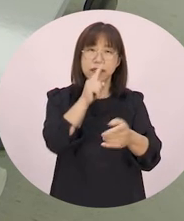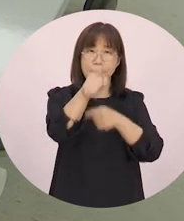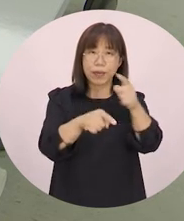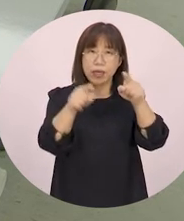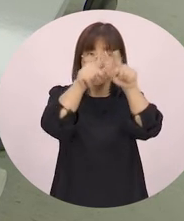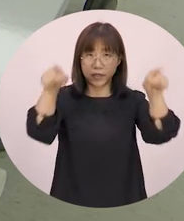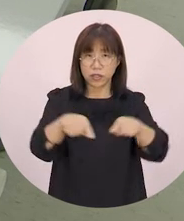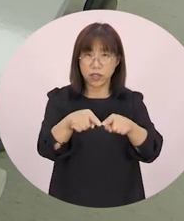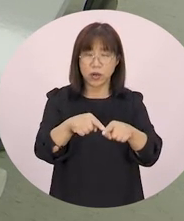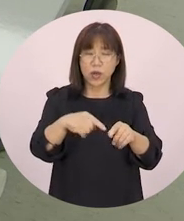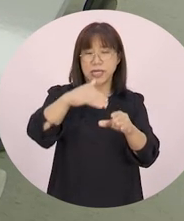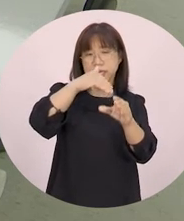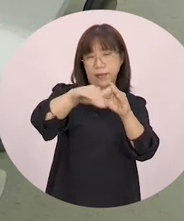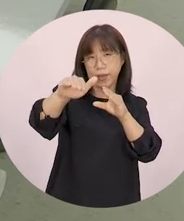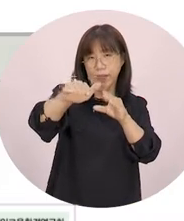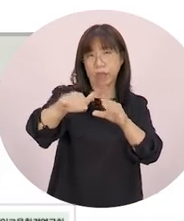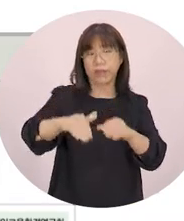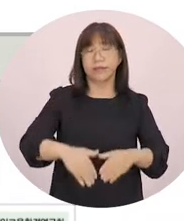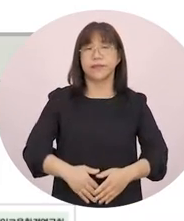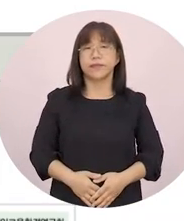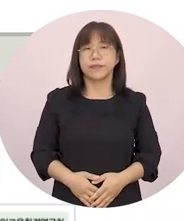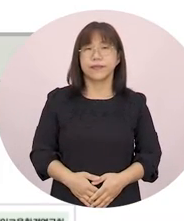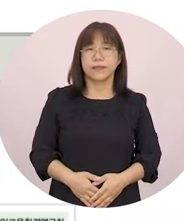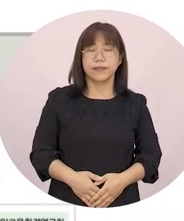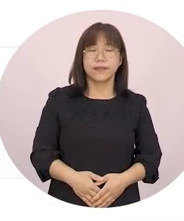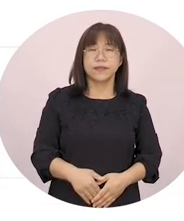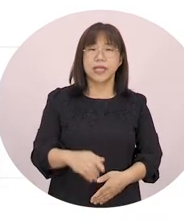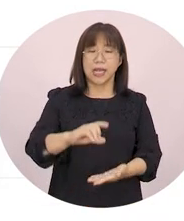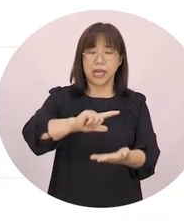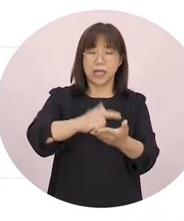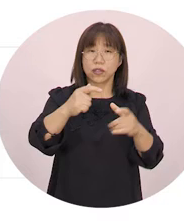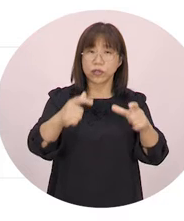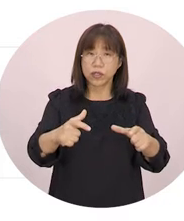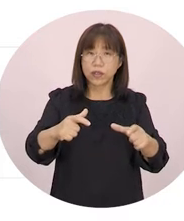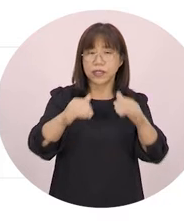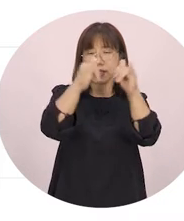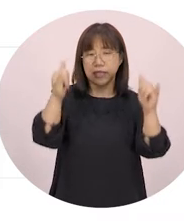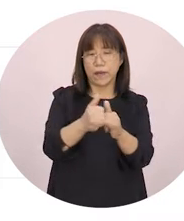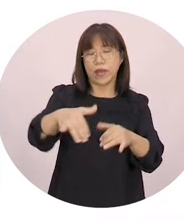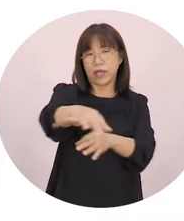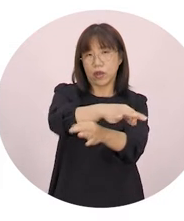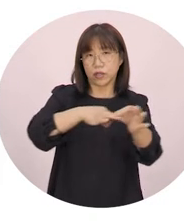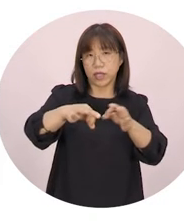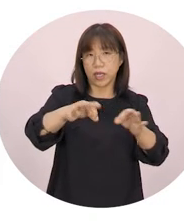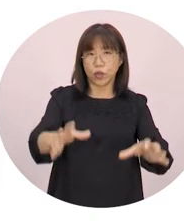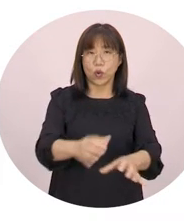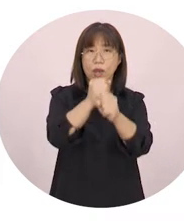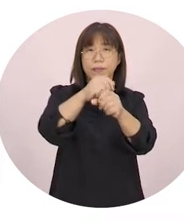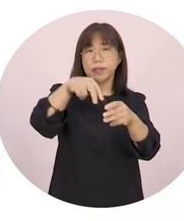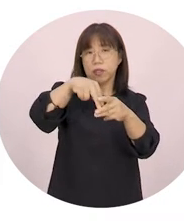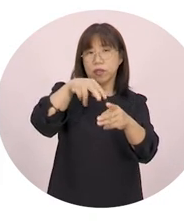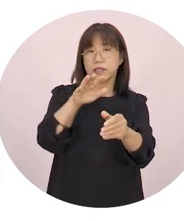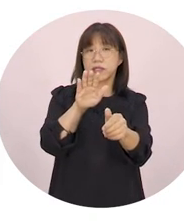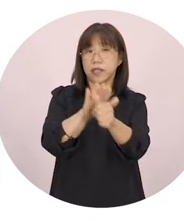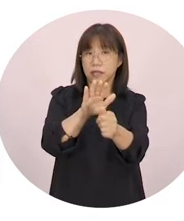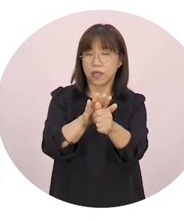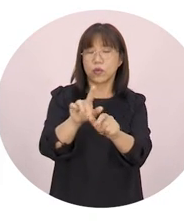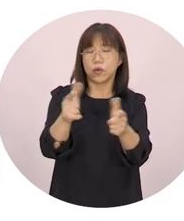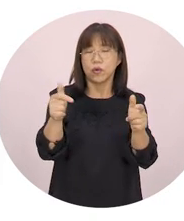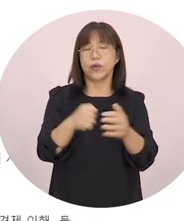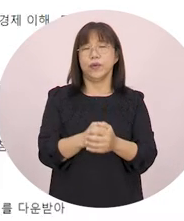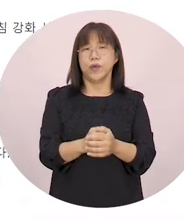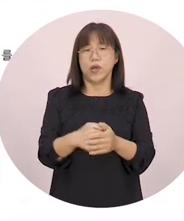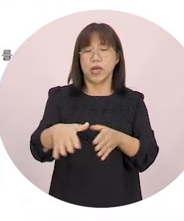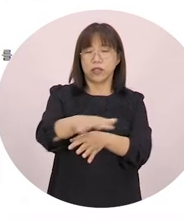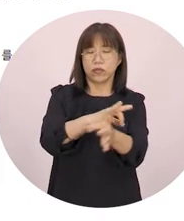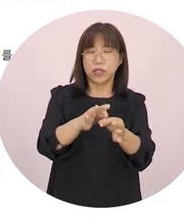15일까지 참가신청서를 작성해 이메일로 제출하면 됩니다 자세한 사항은 강서구 사회적 경제 통합 지원